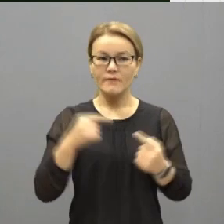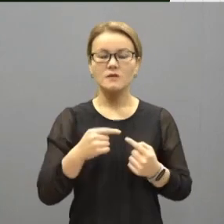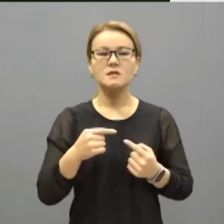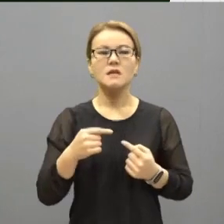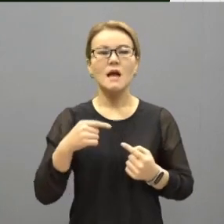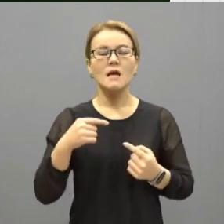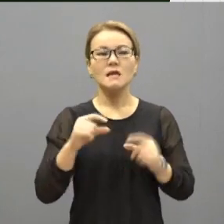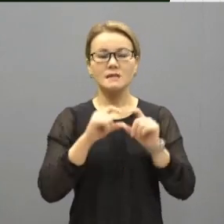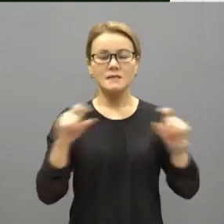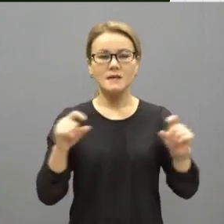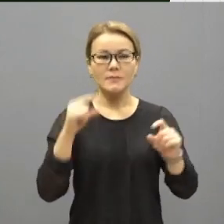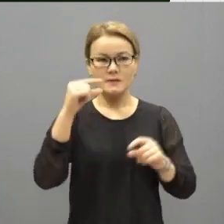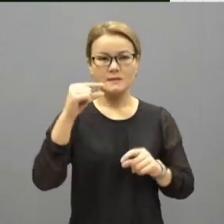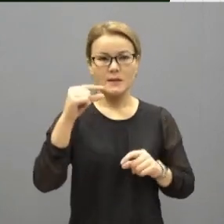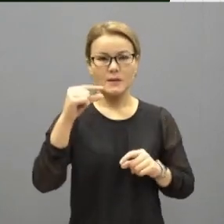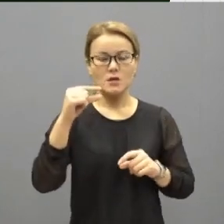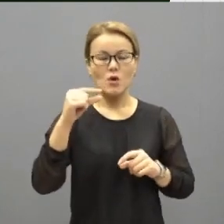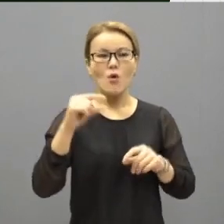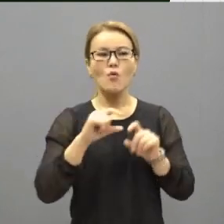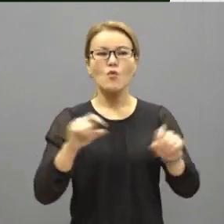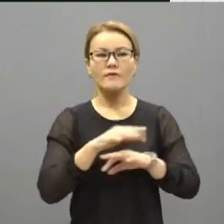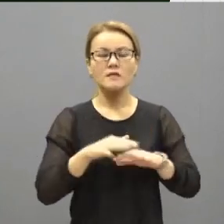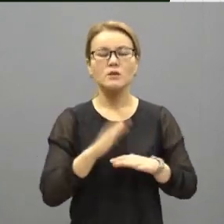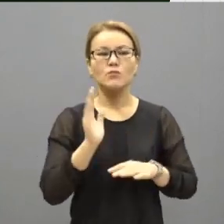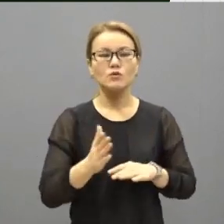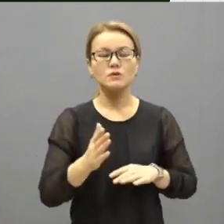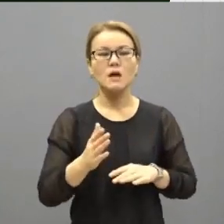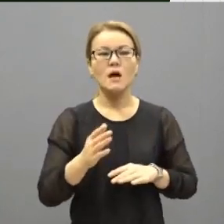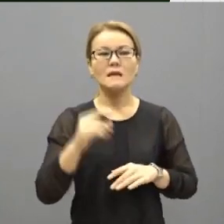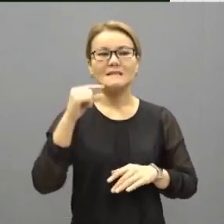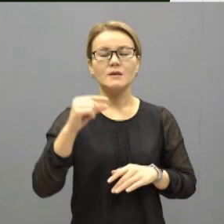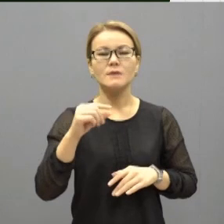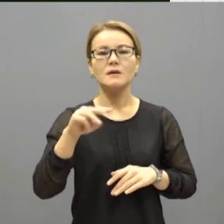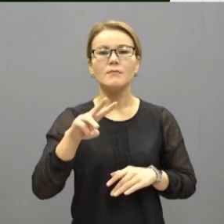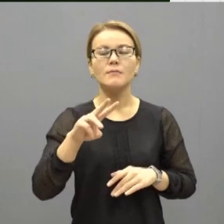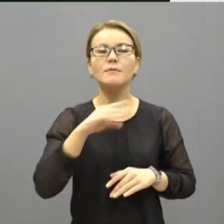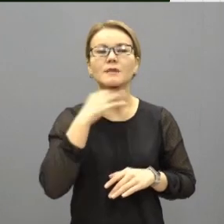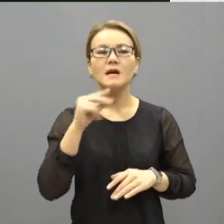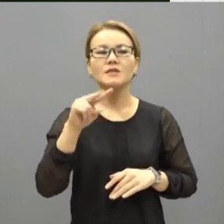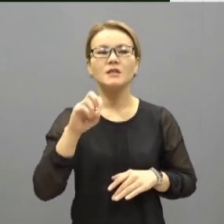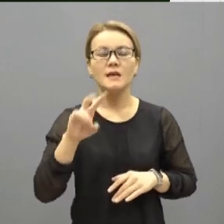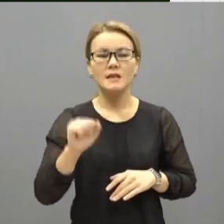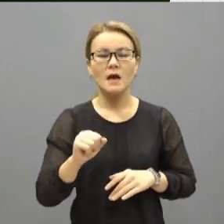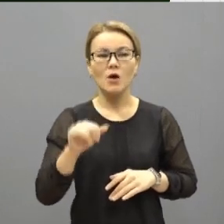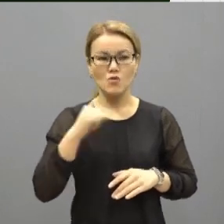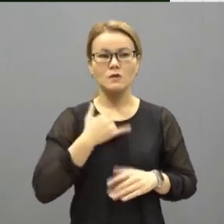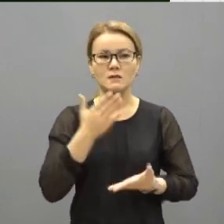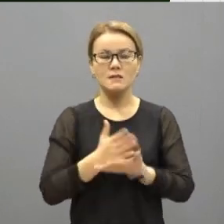степенью уравнения будет являться степень многочлена. Так как у нас присутствует x в пятой